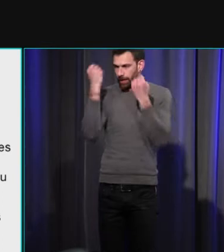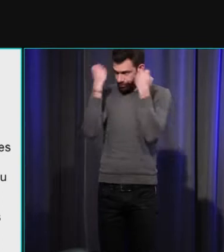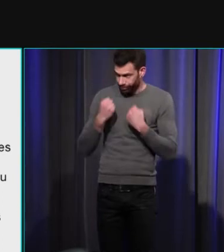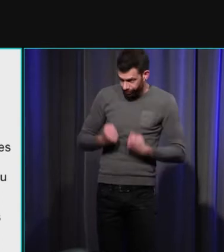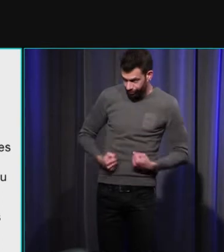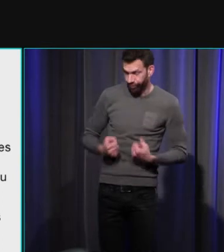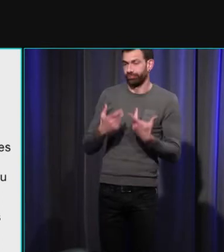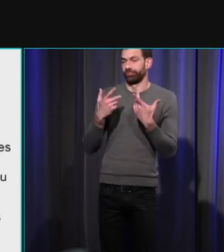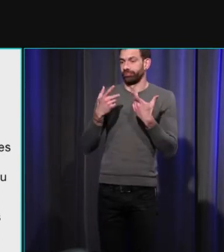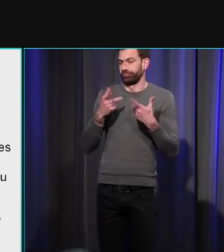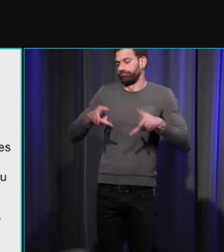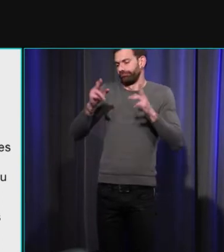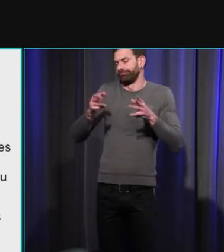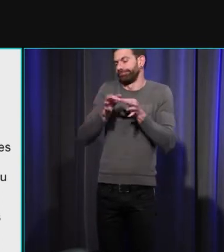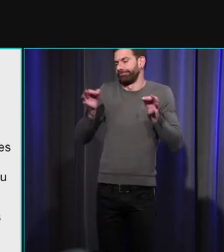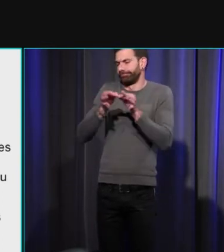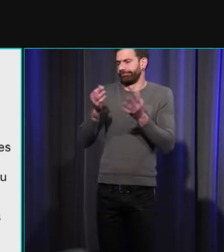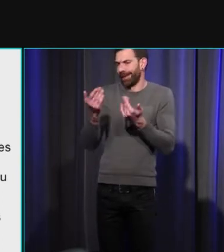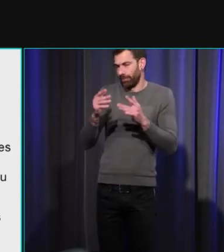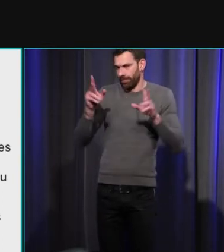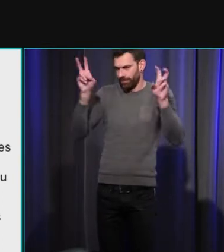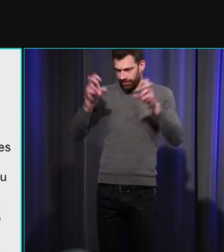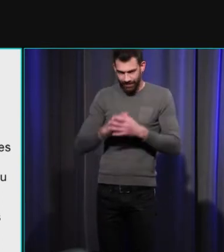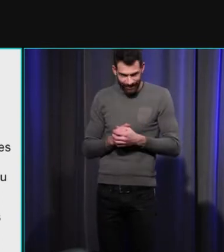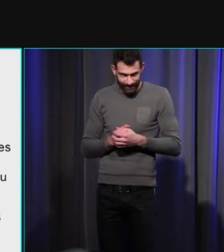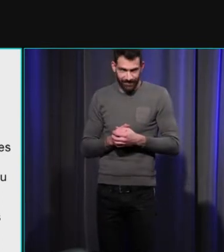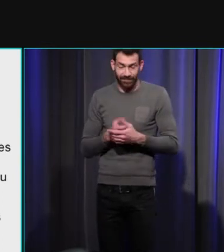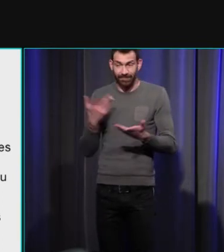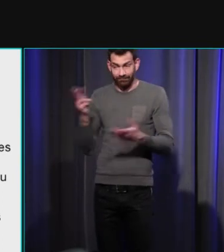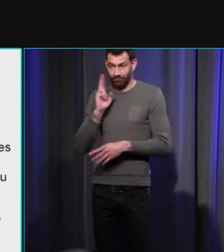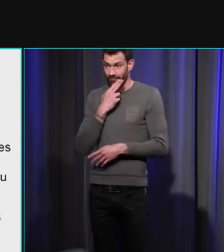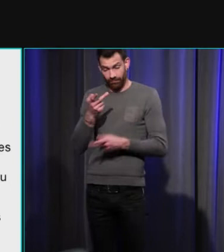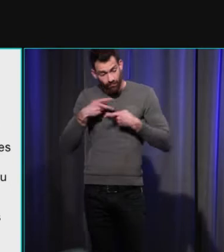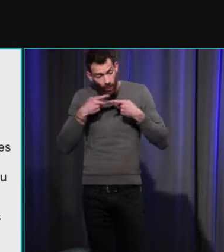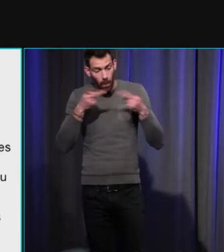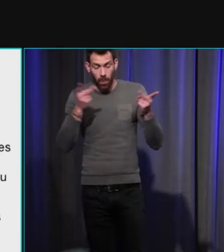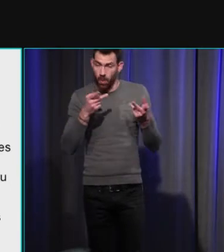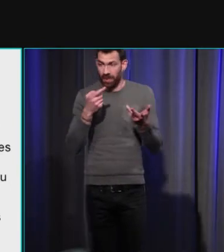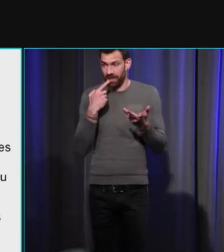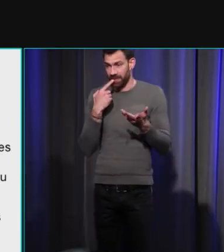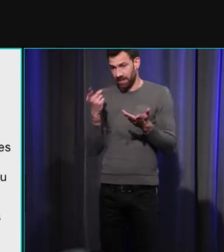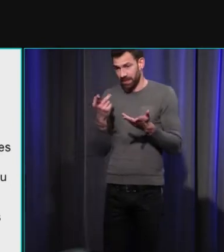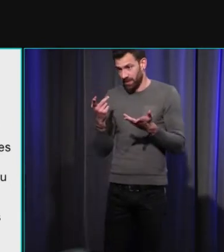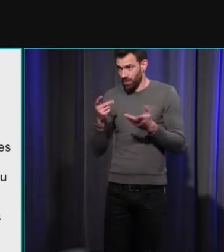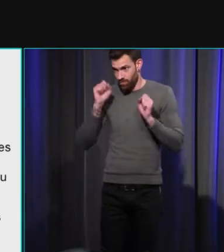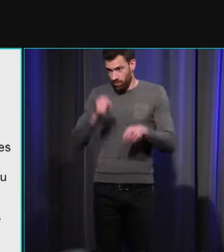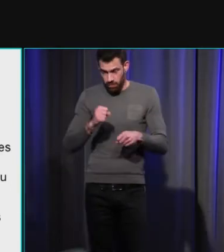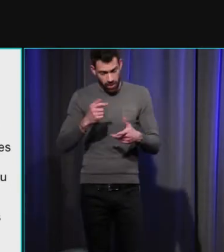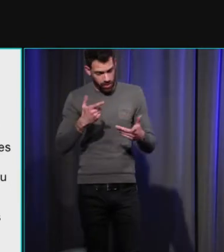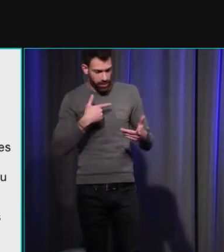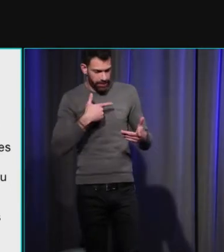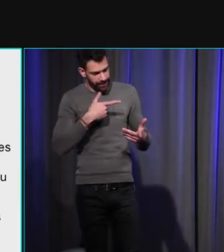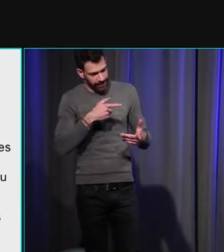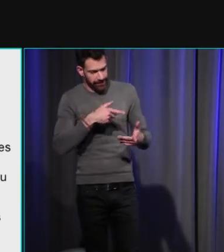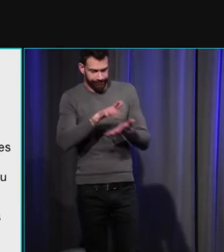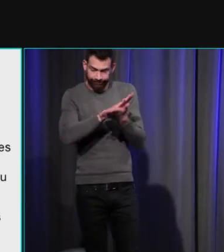grâce à ces indulgences c'est à cette utilisation du pape du trésor de grâce dont dispose l'église